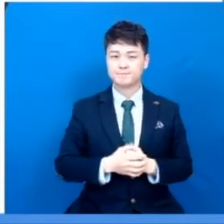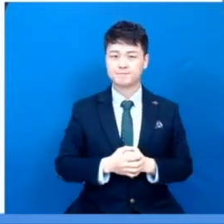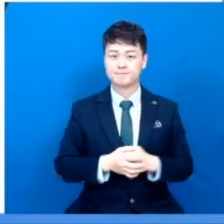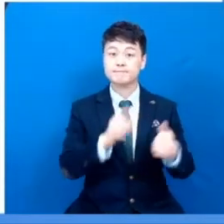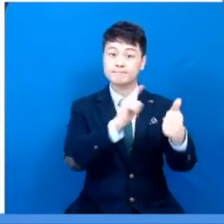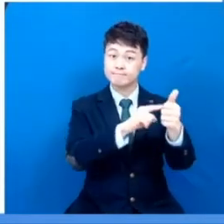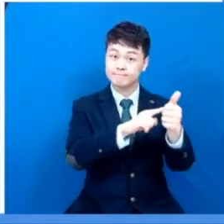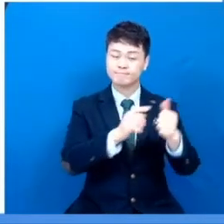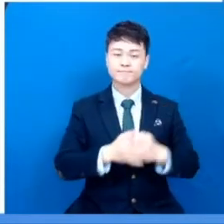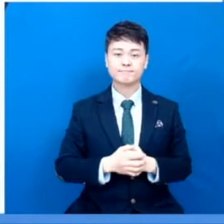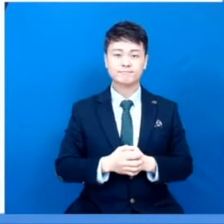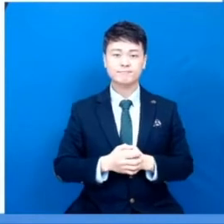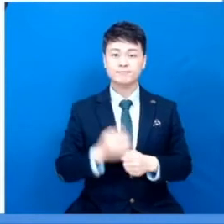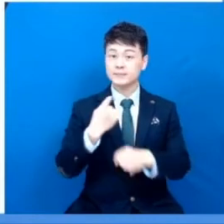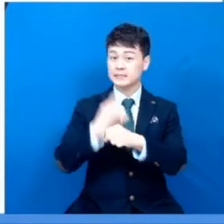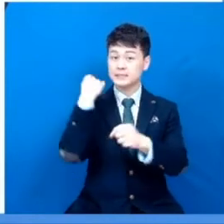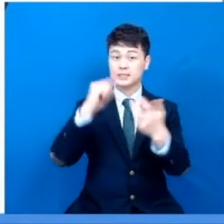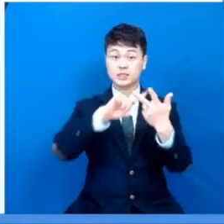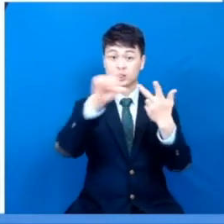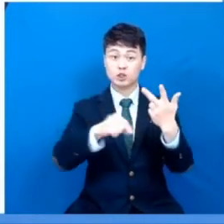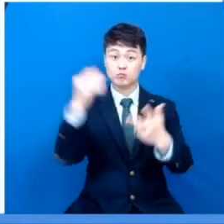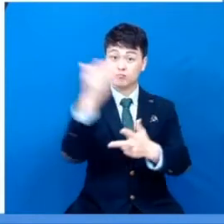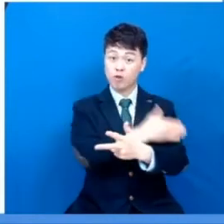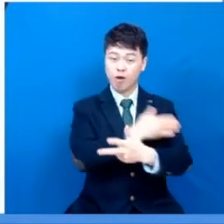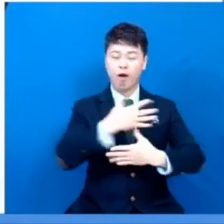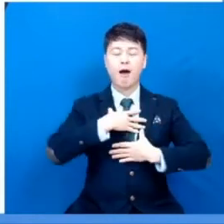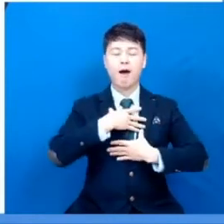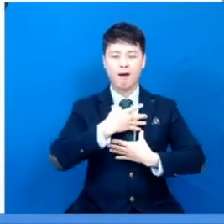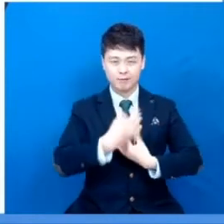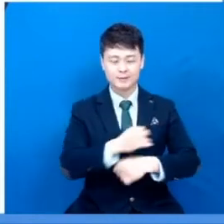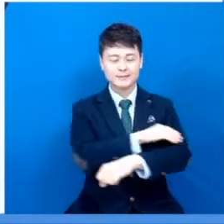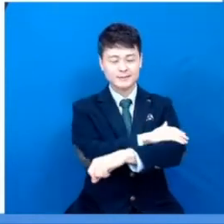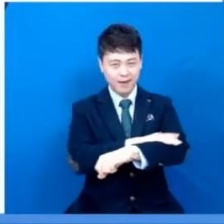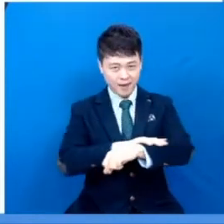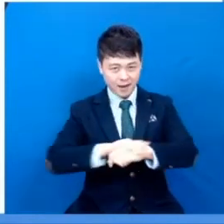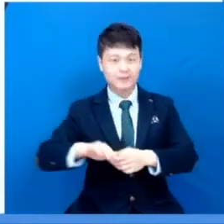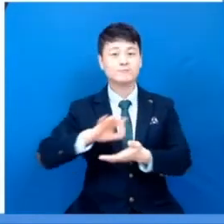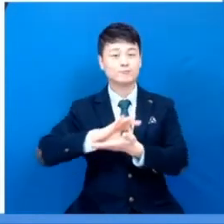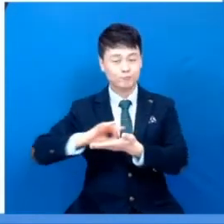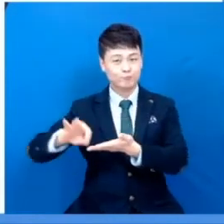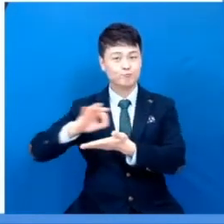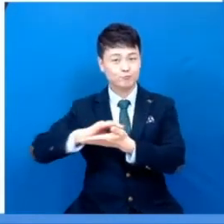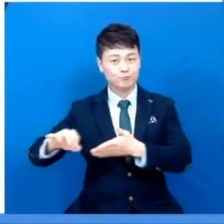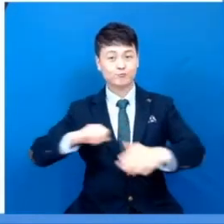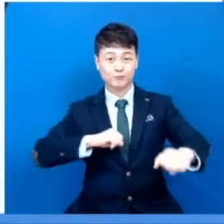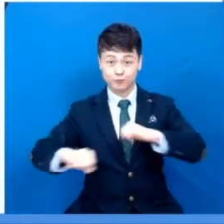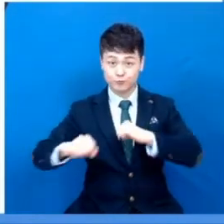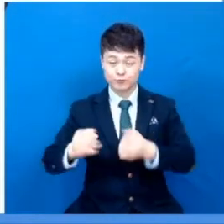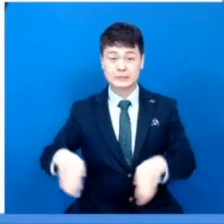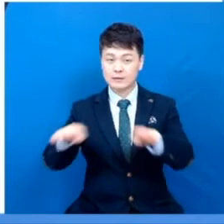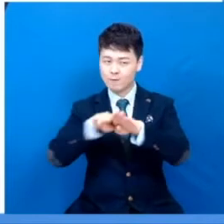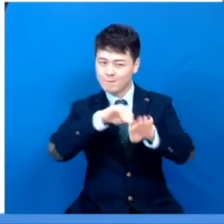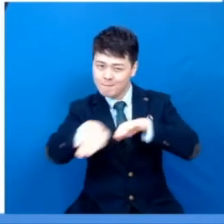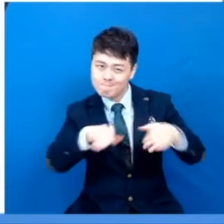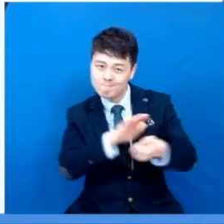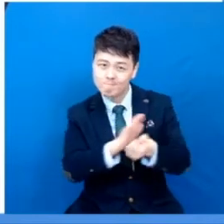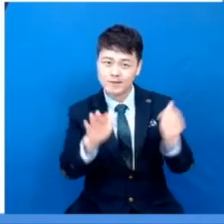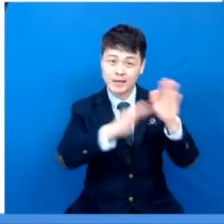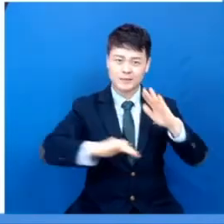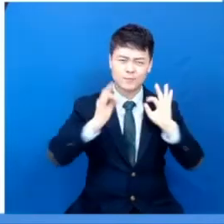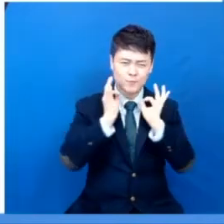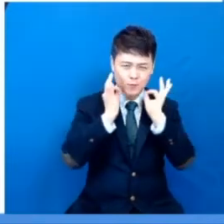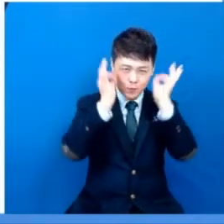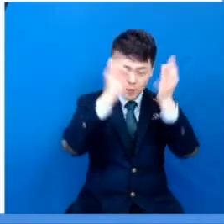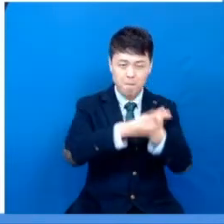성주 씨는 작년 7월부터 안정적으로 이용하며 기간에 개입과 가정의 노력으로 많은